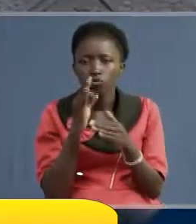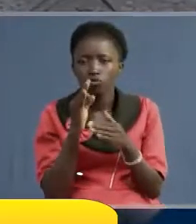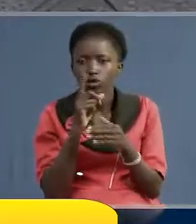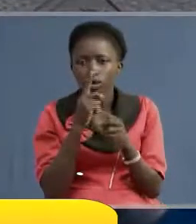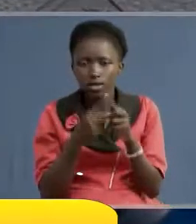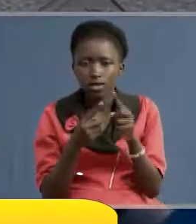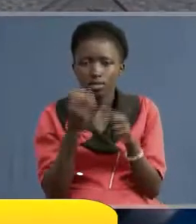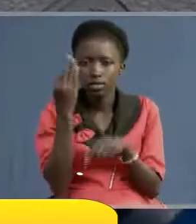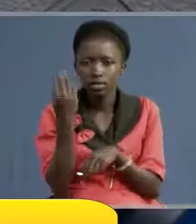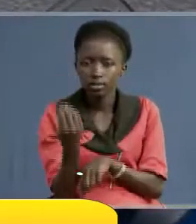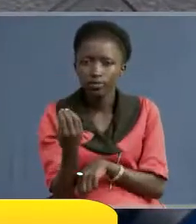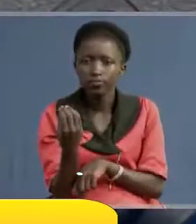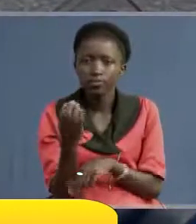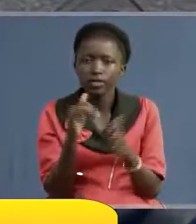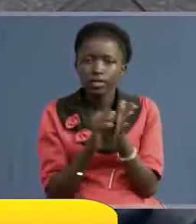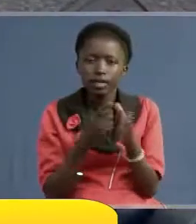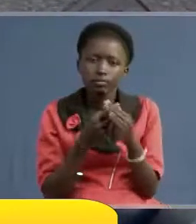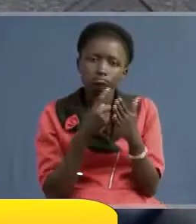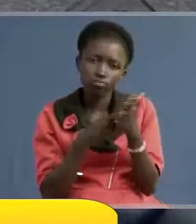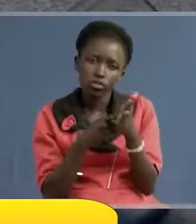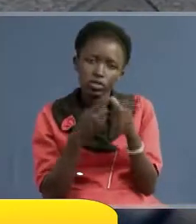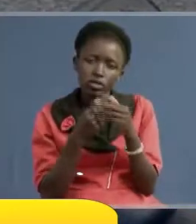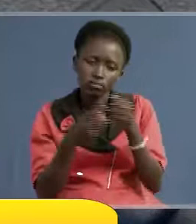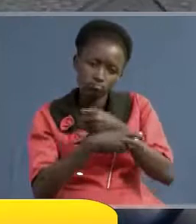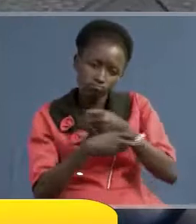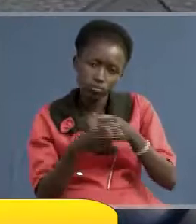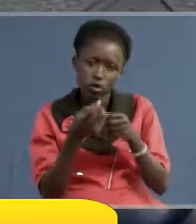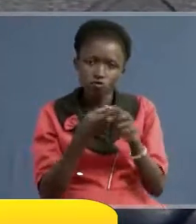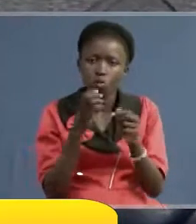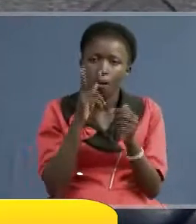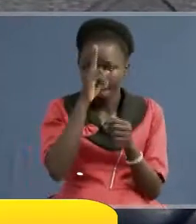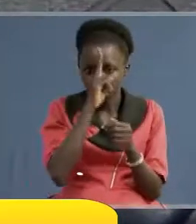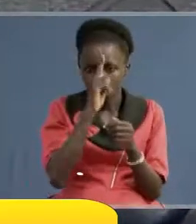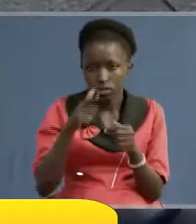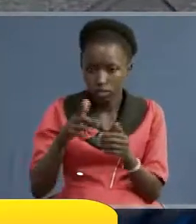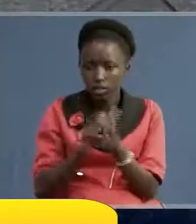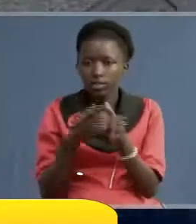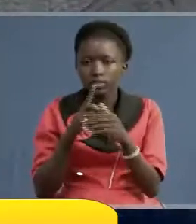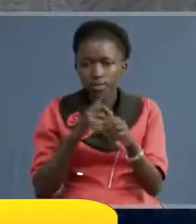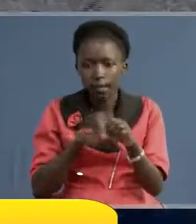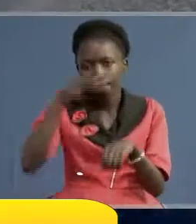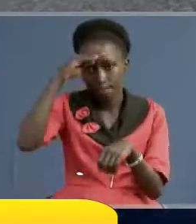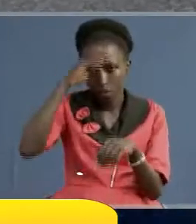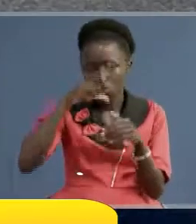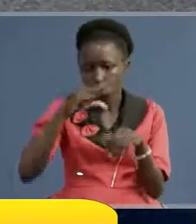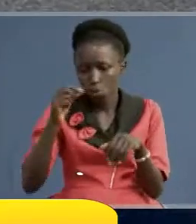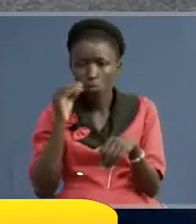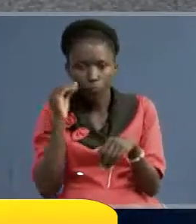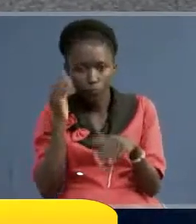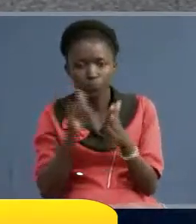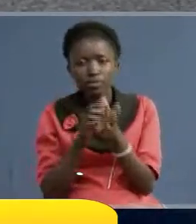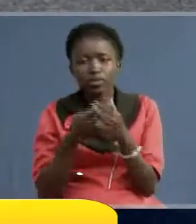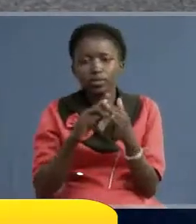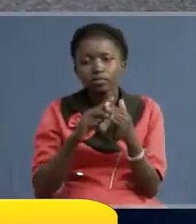mwenye umri wa miaka 30 anayeshukiwa kuiba bunduki ya afisa wa polisi alipokuwa amelewa chakari na kuelekea nyumbani